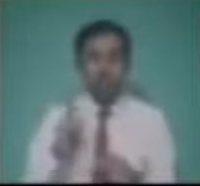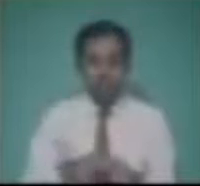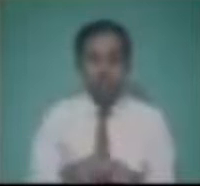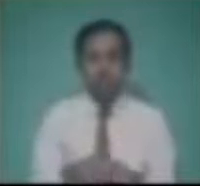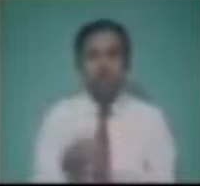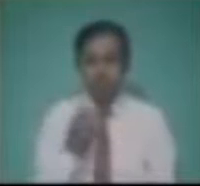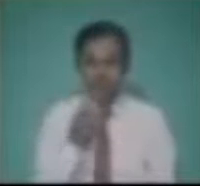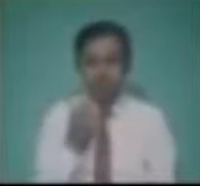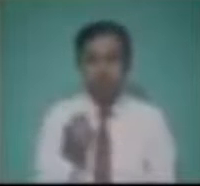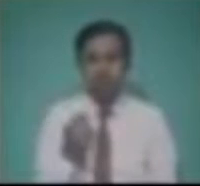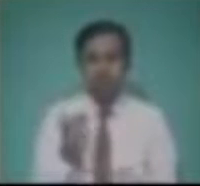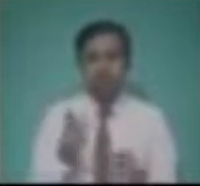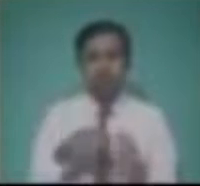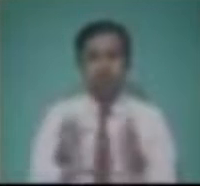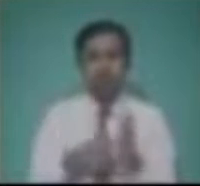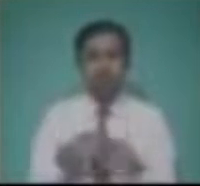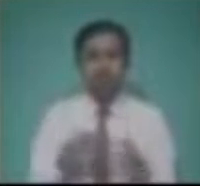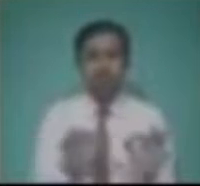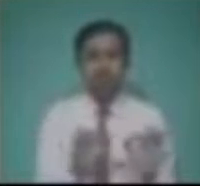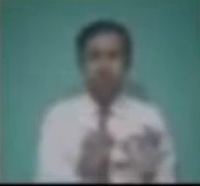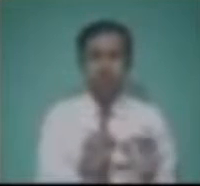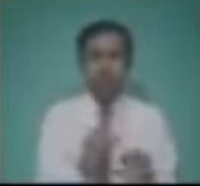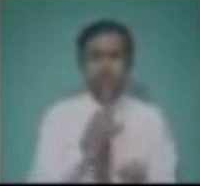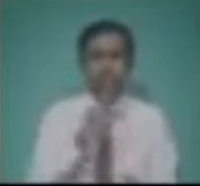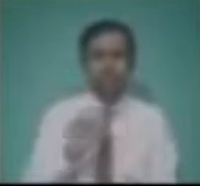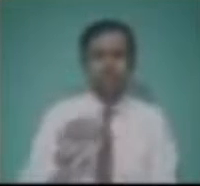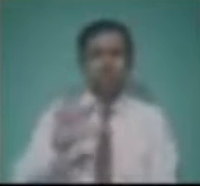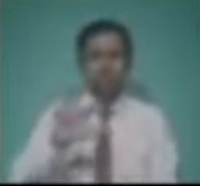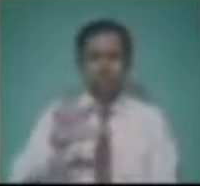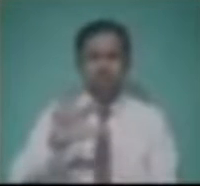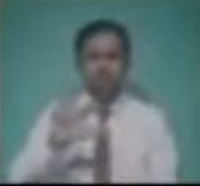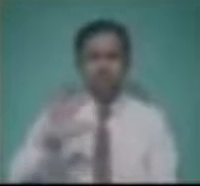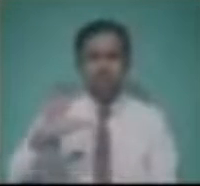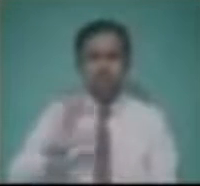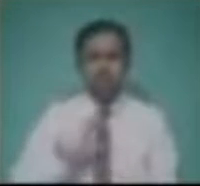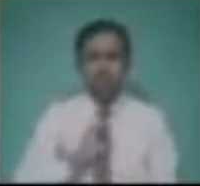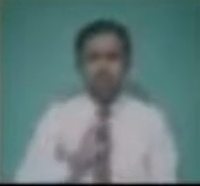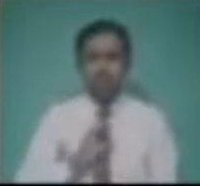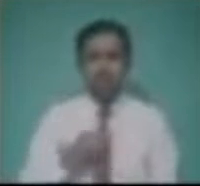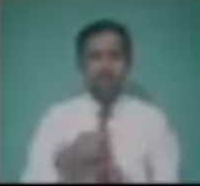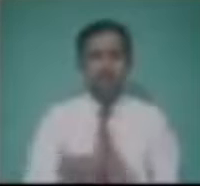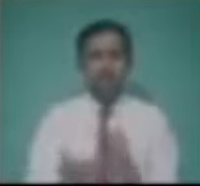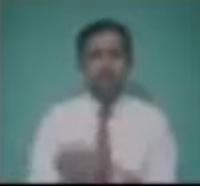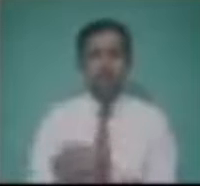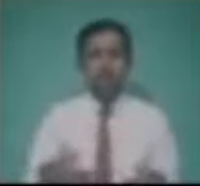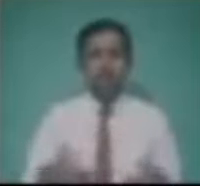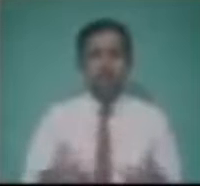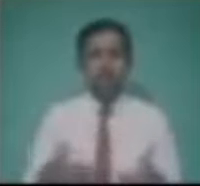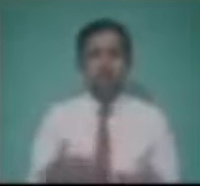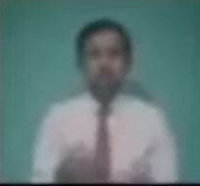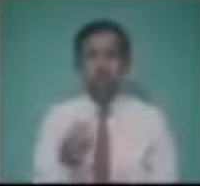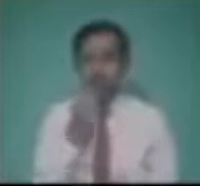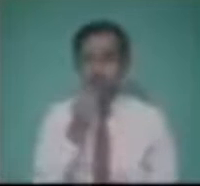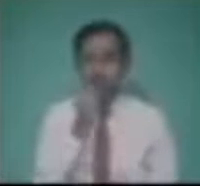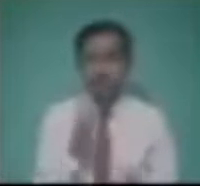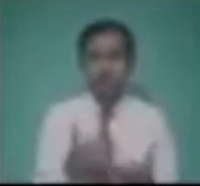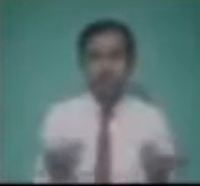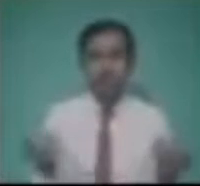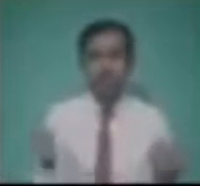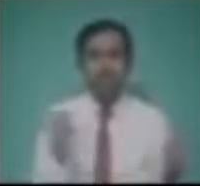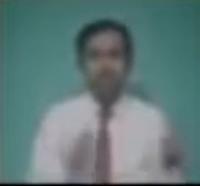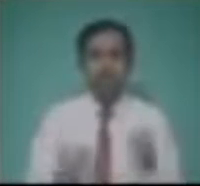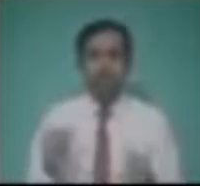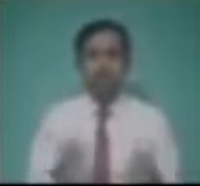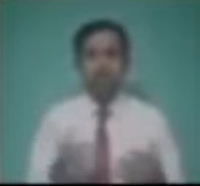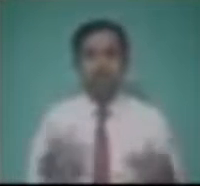අපි? IMF එකෙන් ඩොලර් බිලියන 2.9ක් දෙනවලු. ඒයි කියලා මේ රටේ මිනිස්සුන්ගේ බඩගින්නේ නැගෙන කන්න බොන්න නැතුව අඳින්න